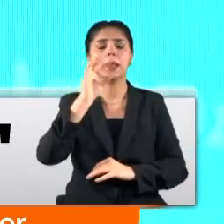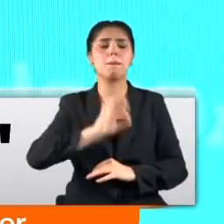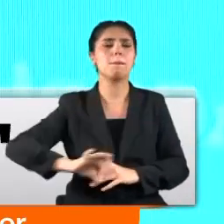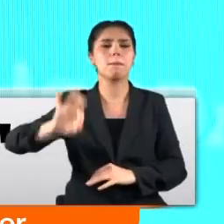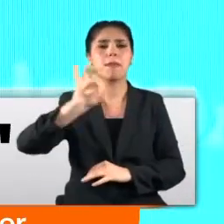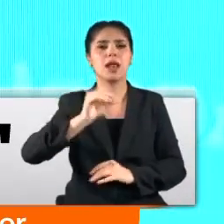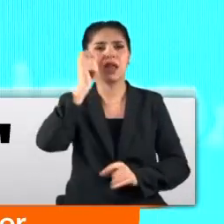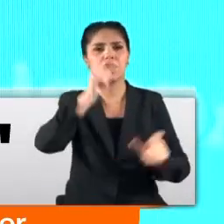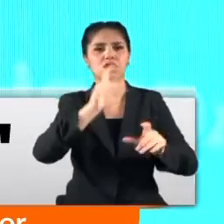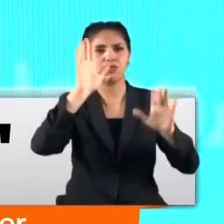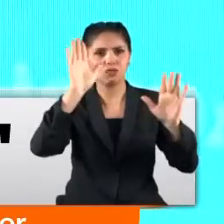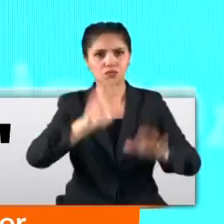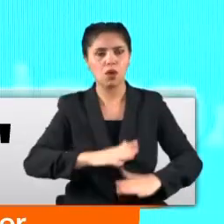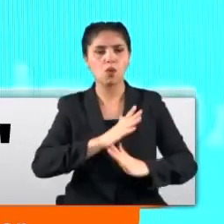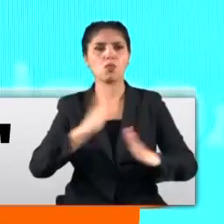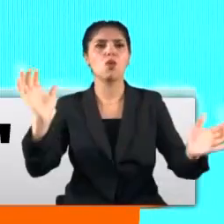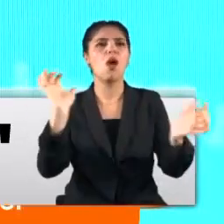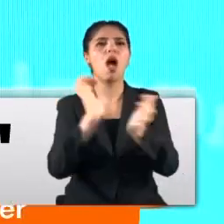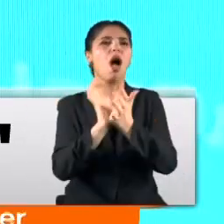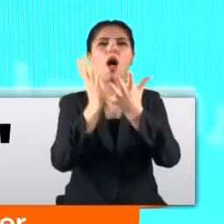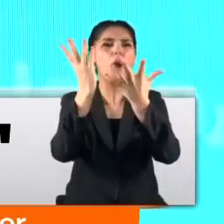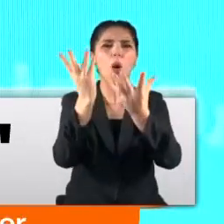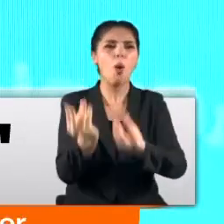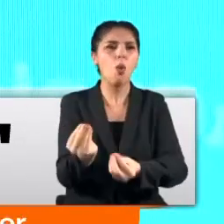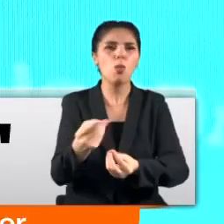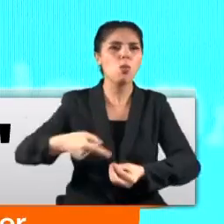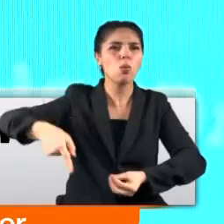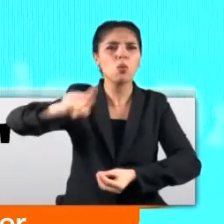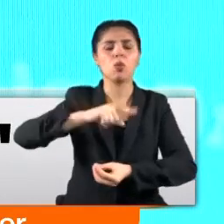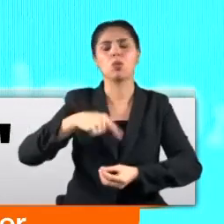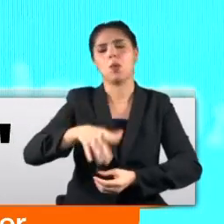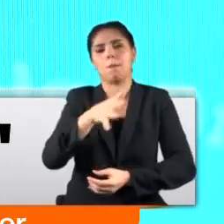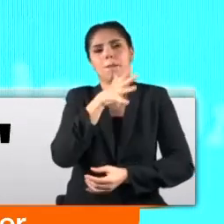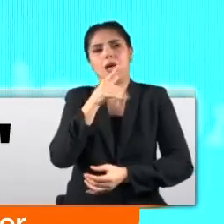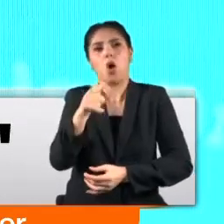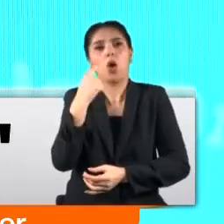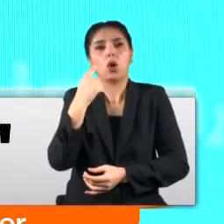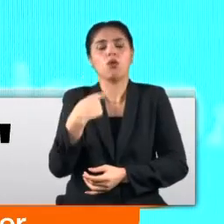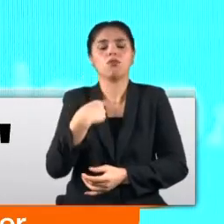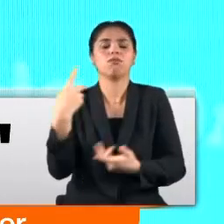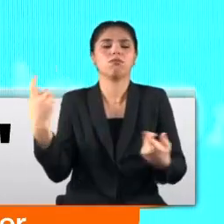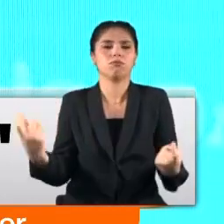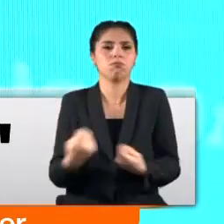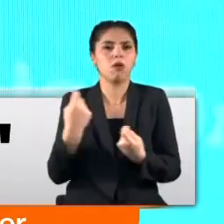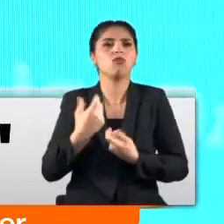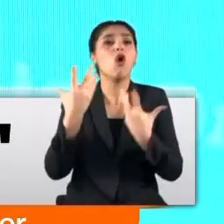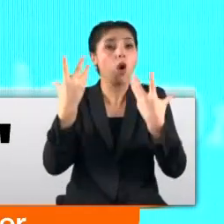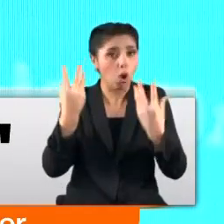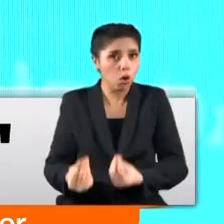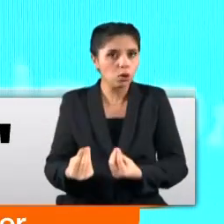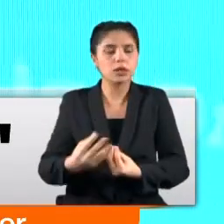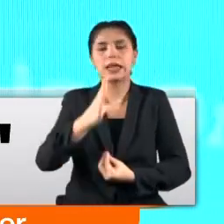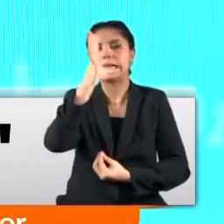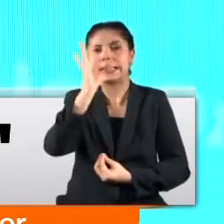olan büyük bir aile olduğumuzun şuuru ve duyarlılığıyla hareket ettiğimiz takdirde